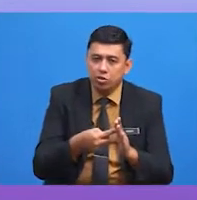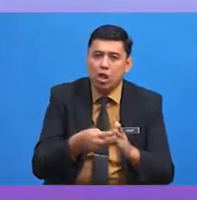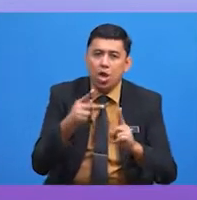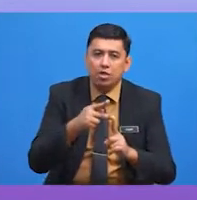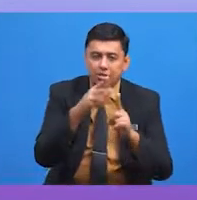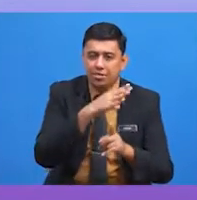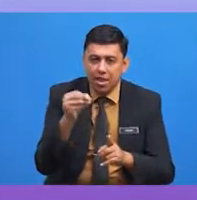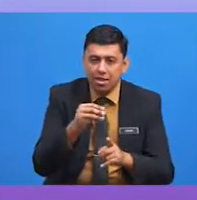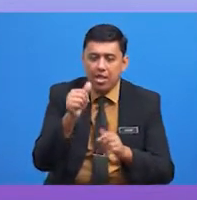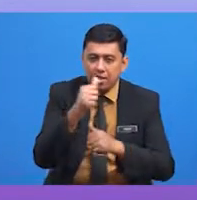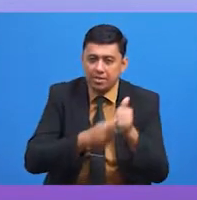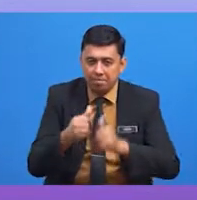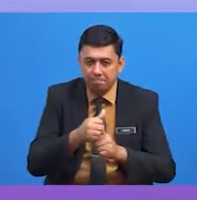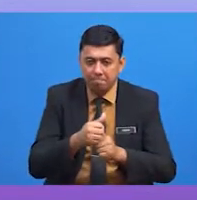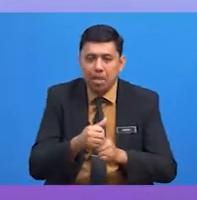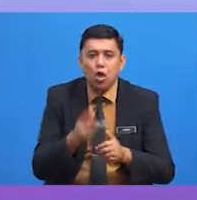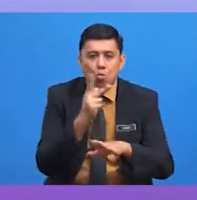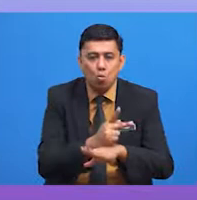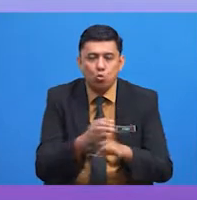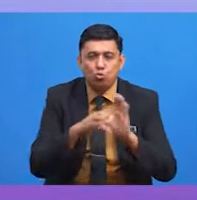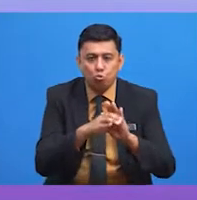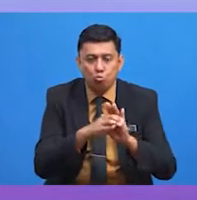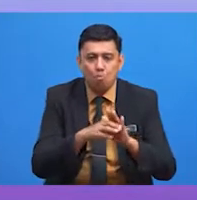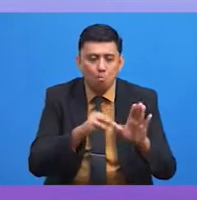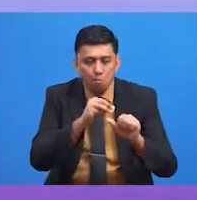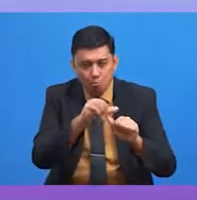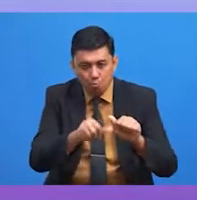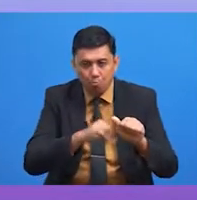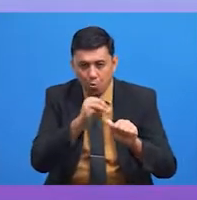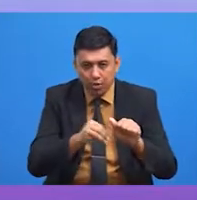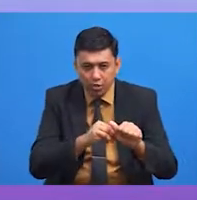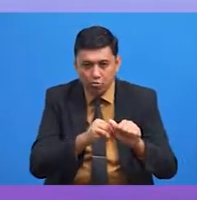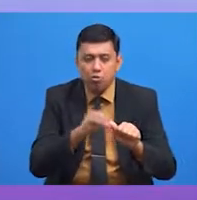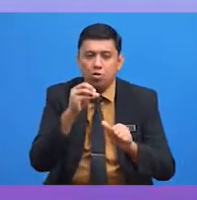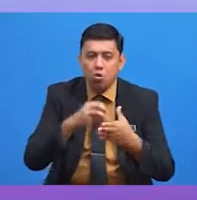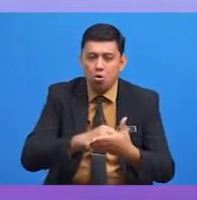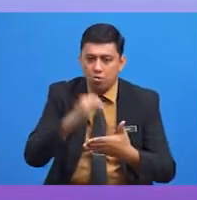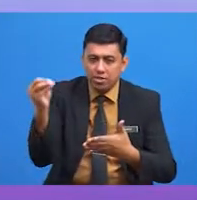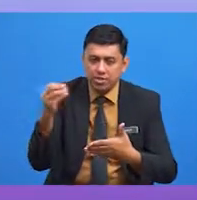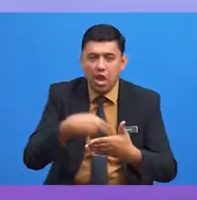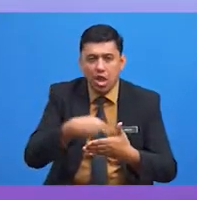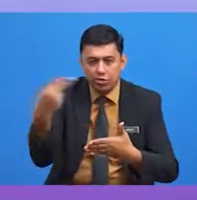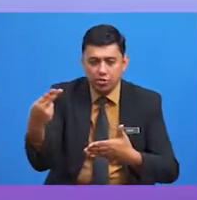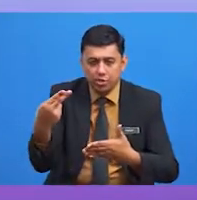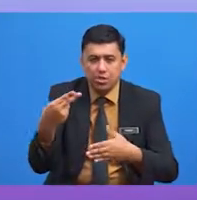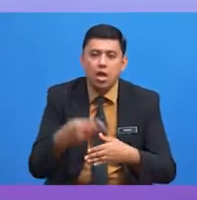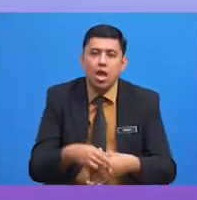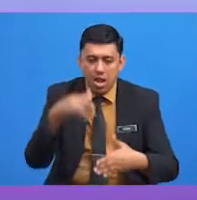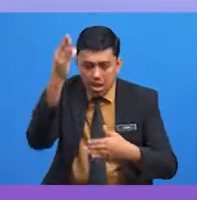saintifik, kod, contoh, molekul, oksida, hidrogen,